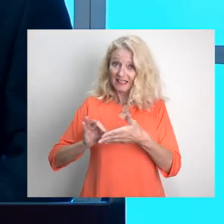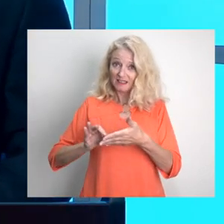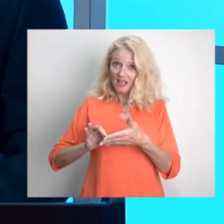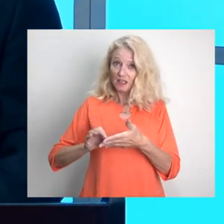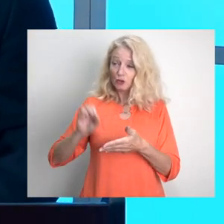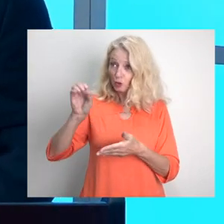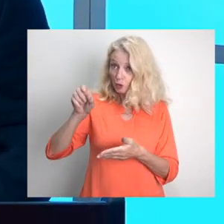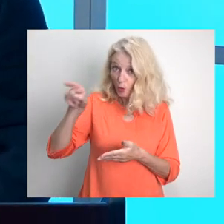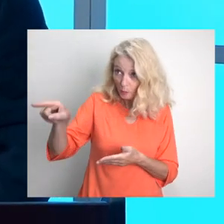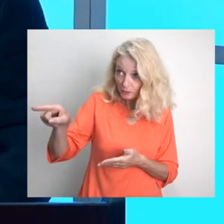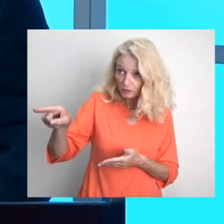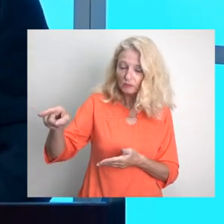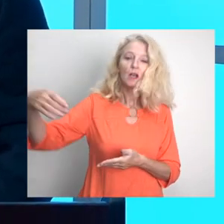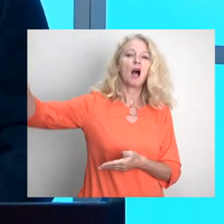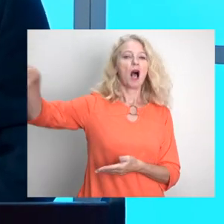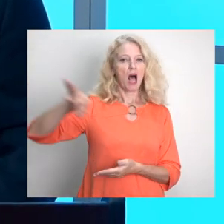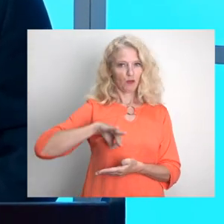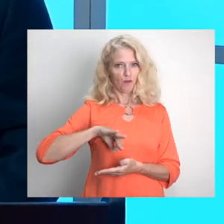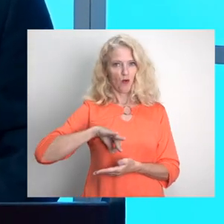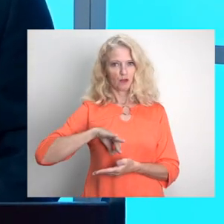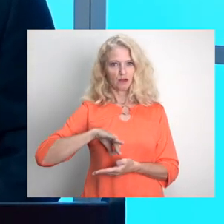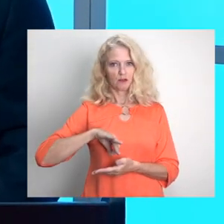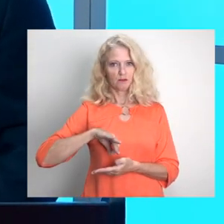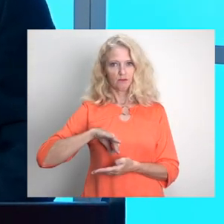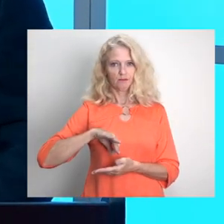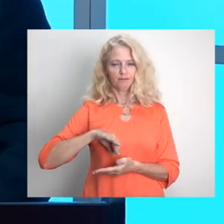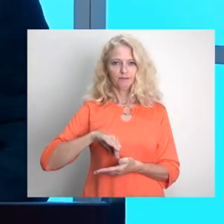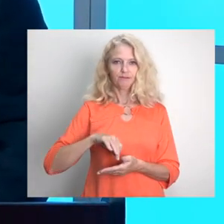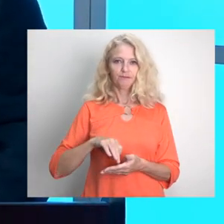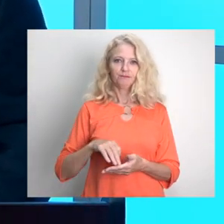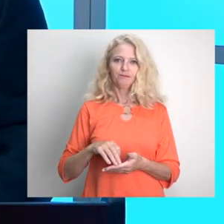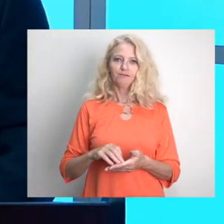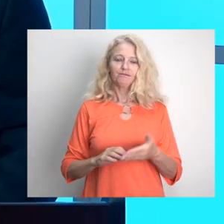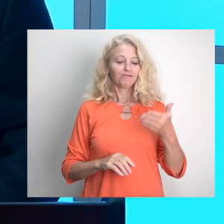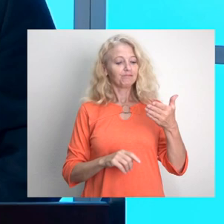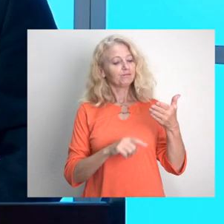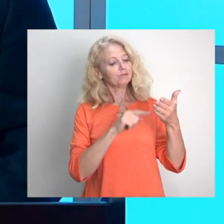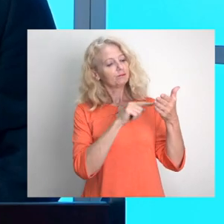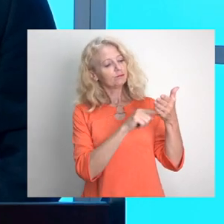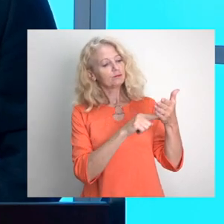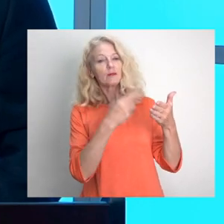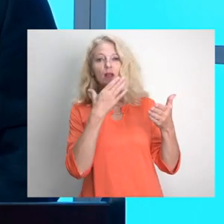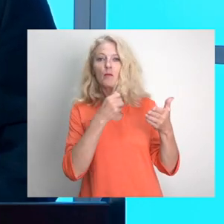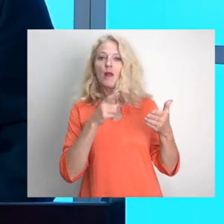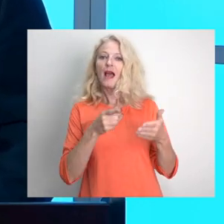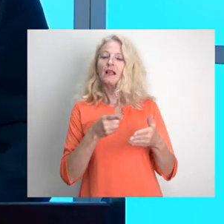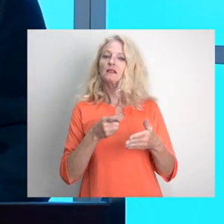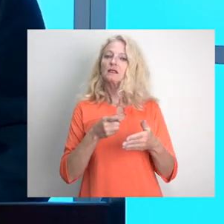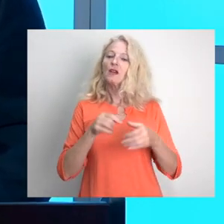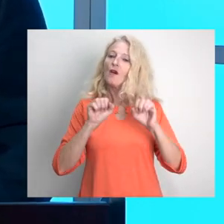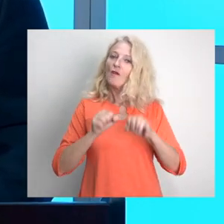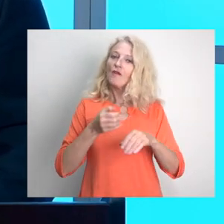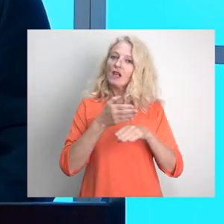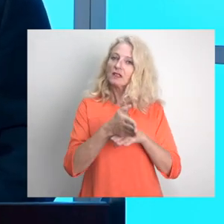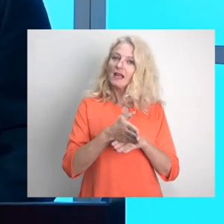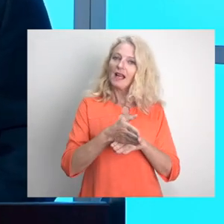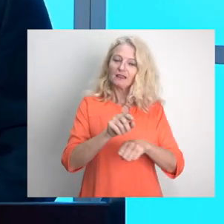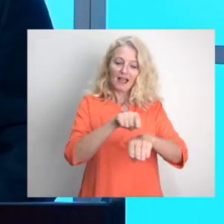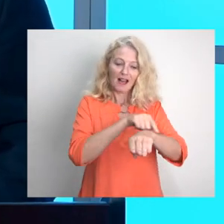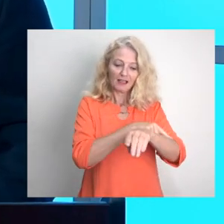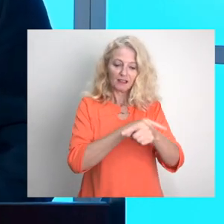Knops een antwoord gegeven op ons brief. En daarin heel belangrijk was te zien dat vaste recht van